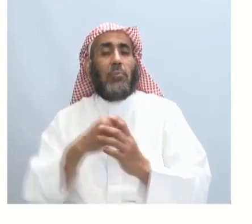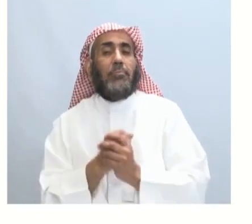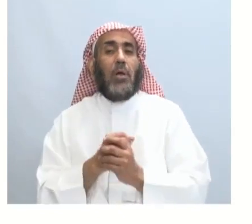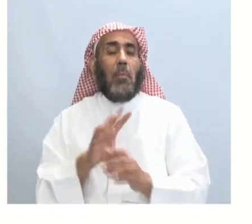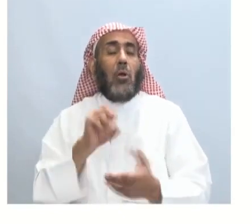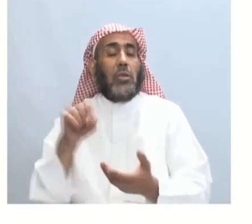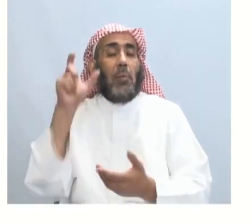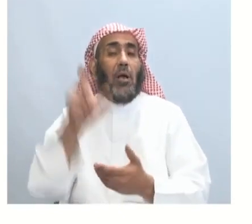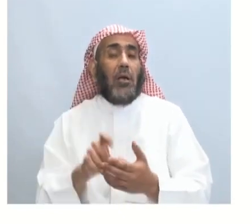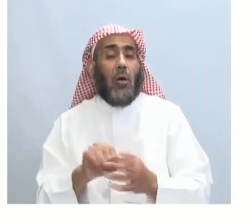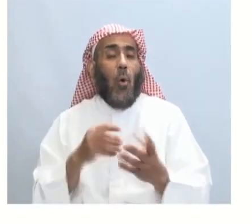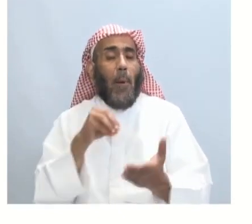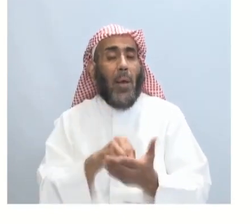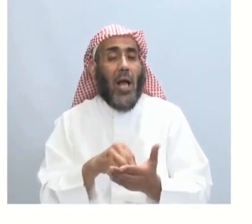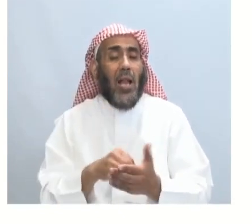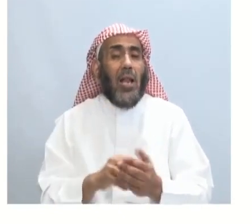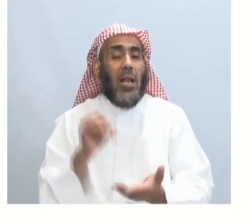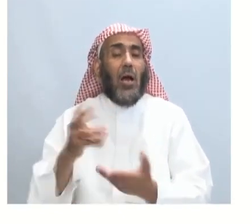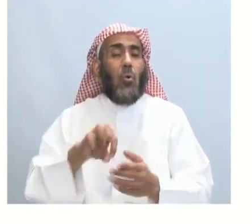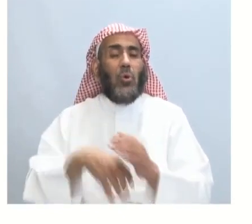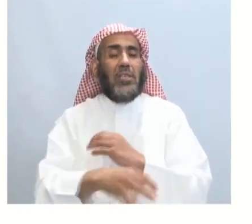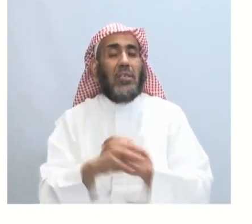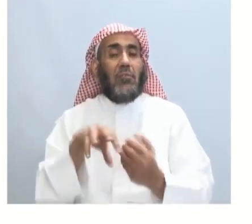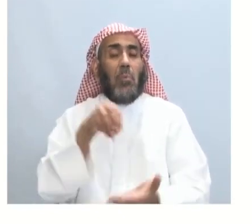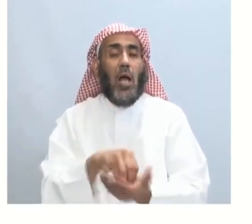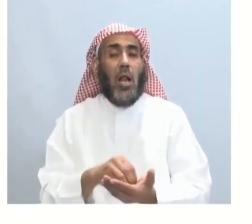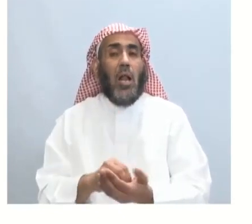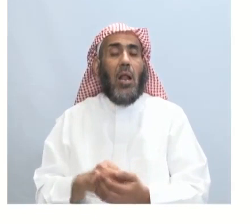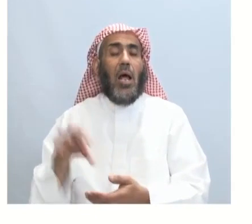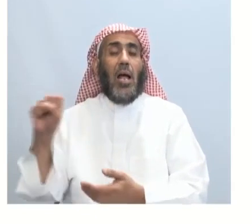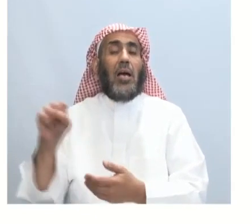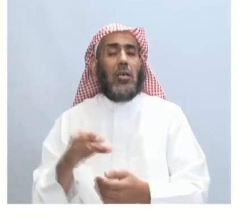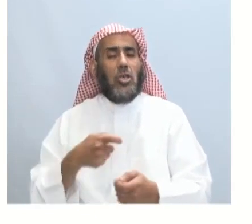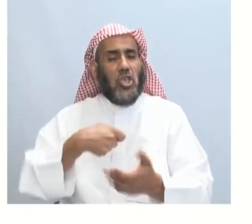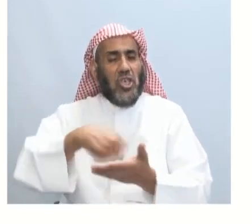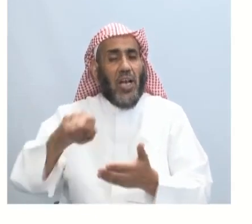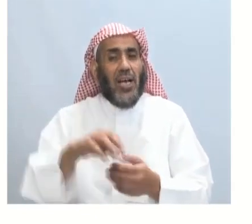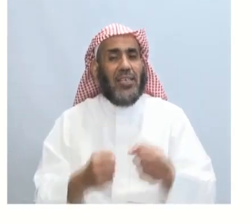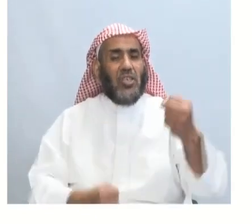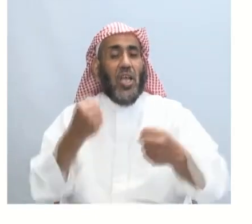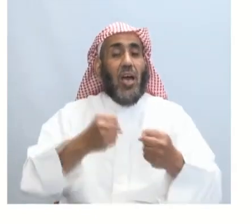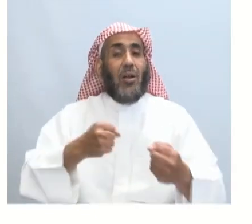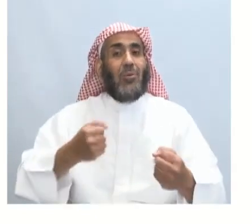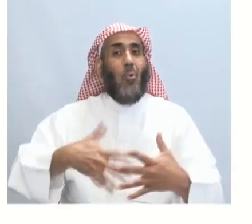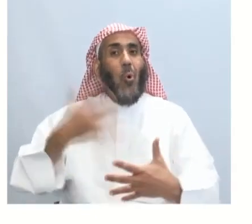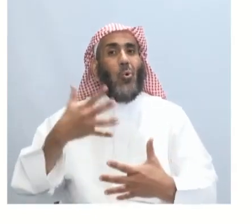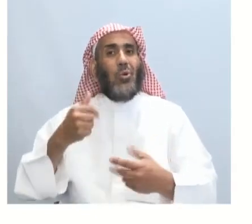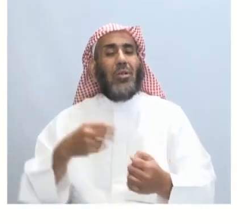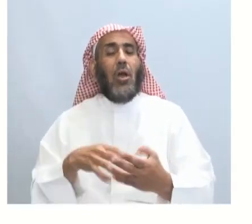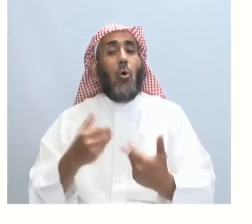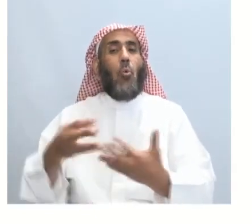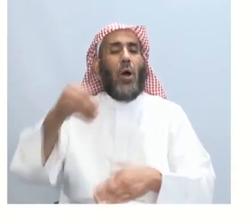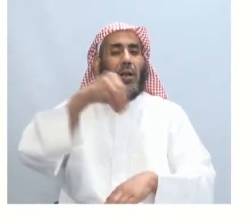من هو صاحب الحق وما محل الحق وتصنيف محل الحق شراء سياره جديده ونقل